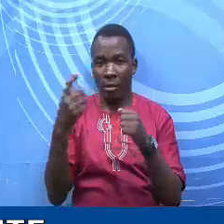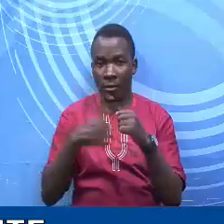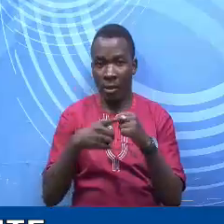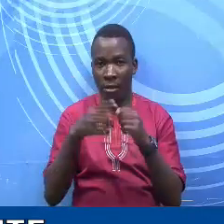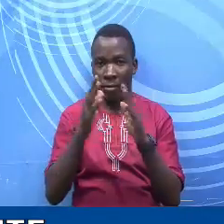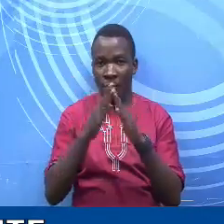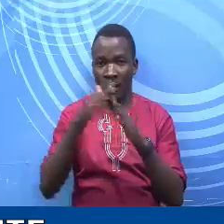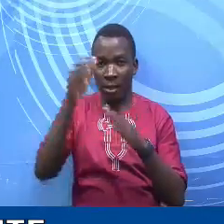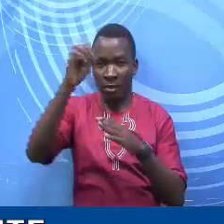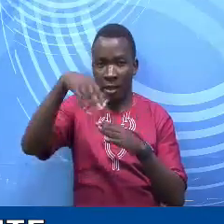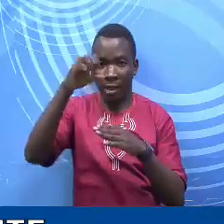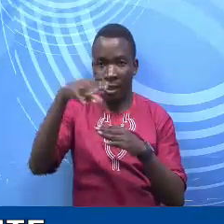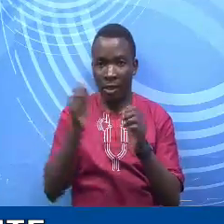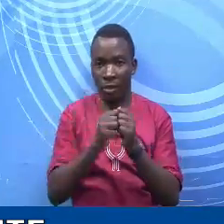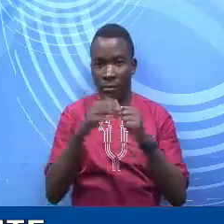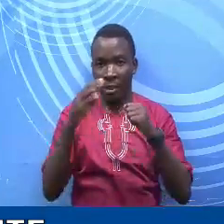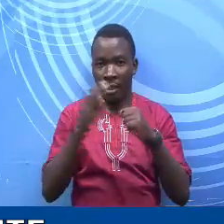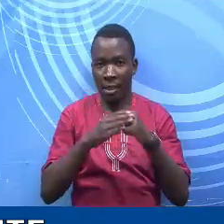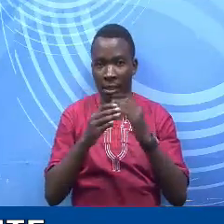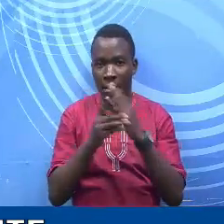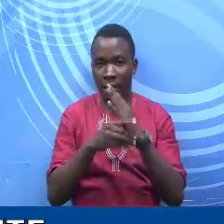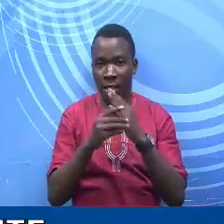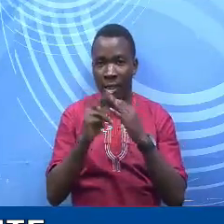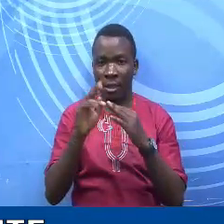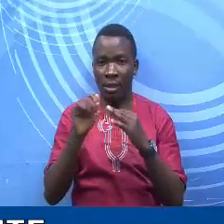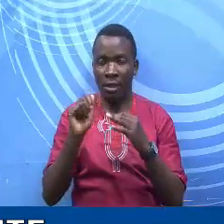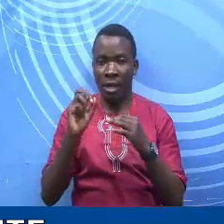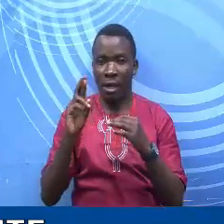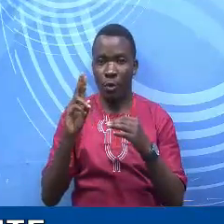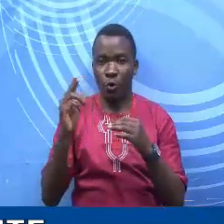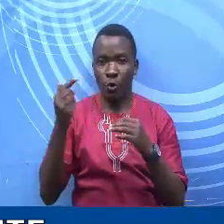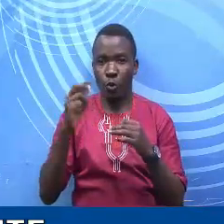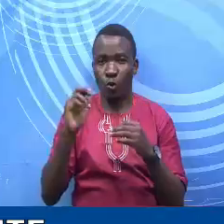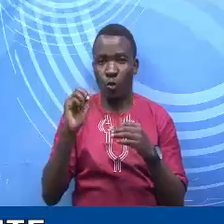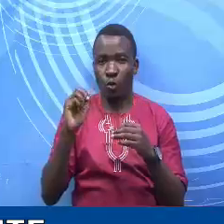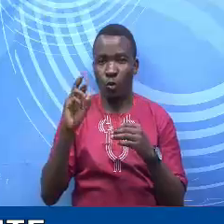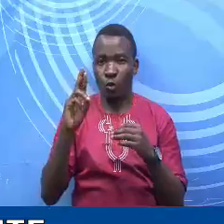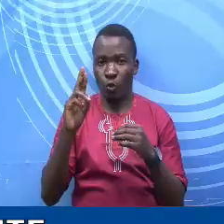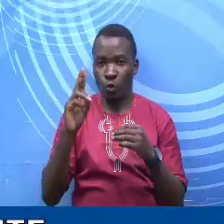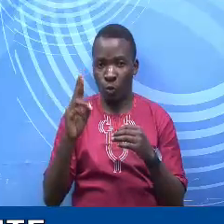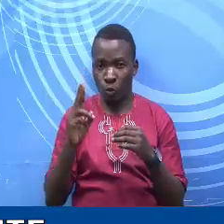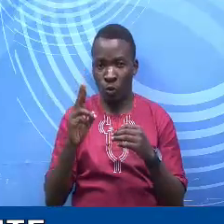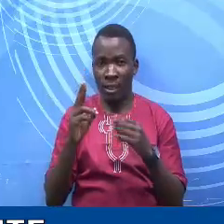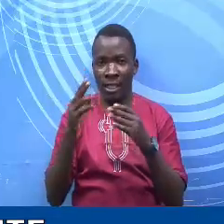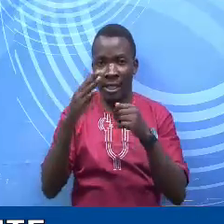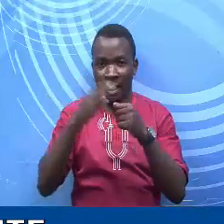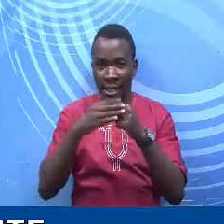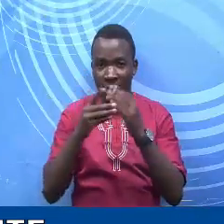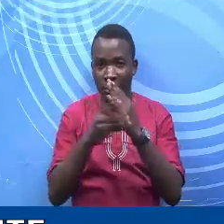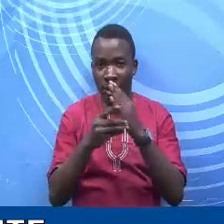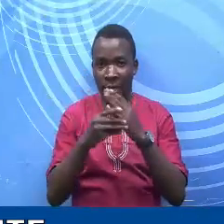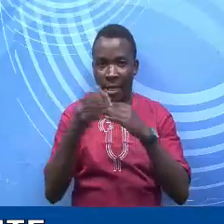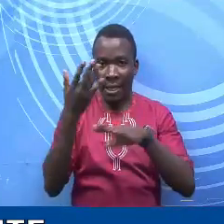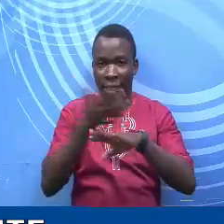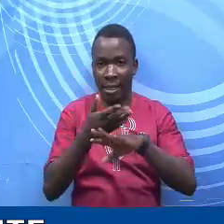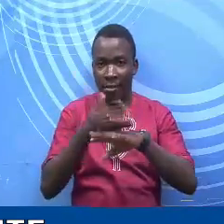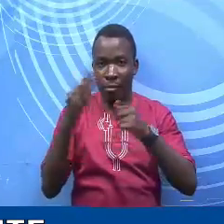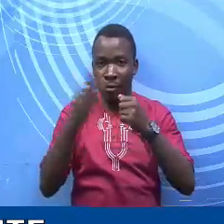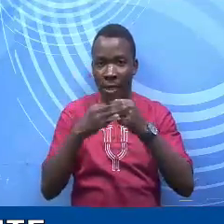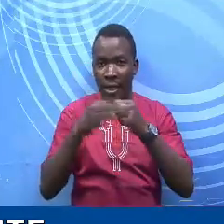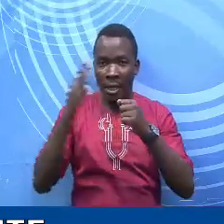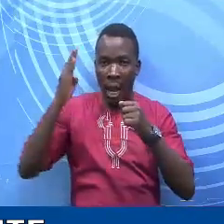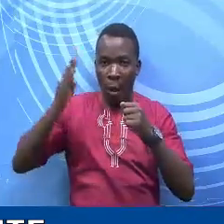mujyi wa Kigali, 19 mu karere ka Nyaruguru, 9 mu karere ka Karongi, 8 bo mu karere ka